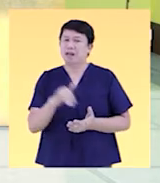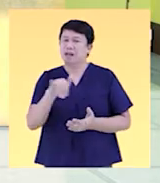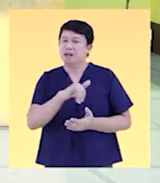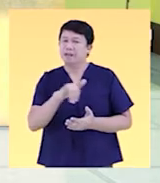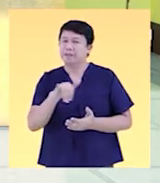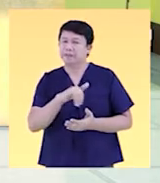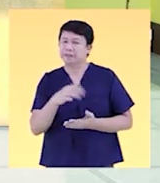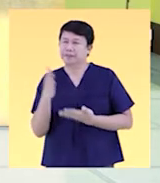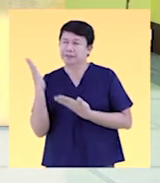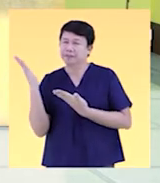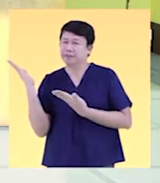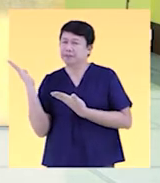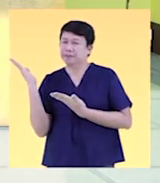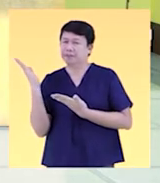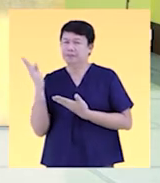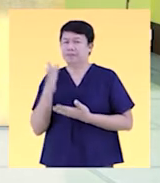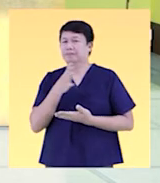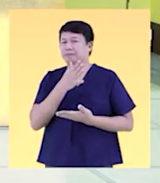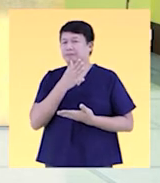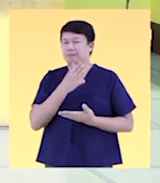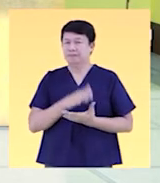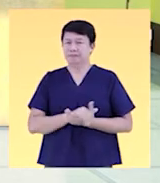Katulad po nito, Inay.